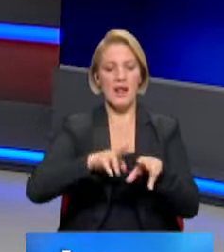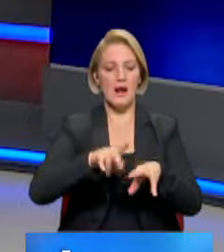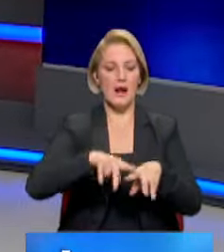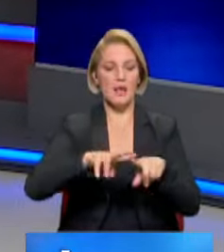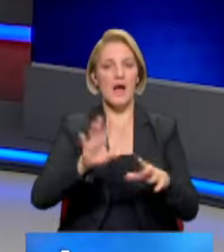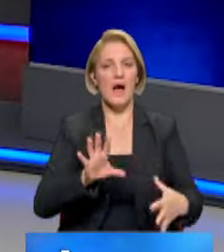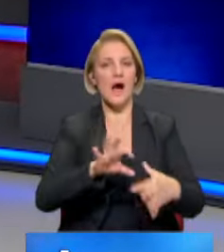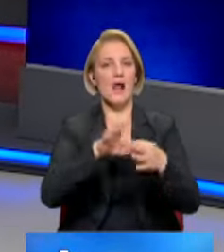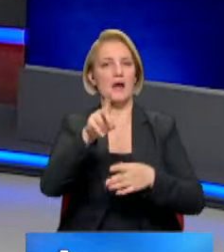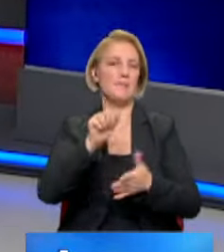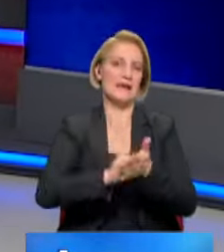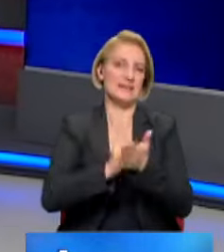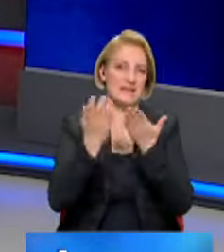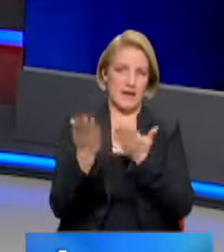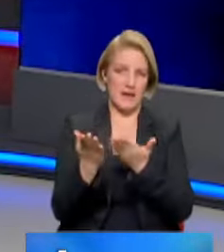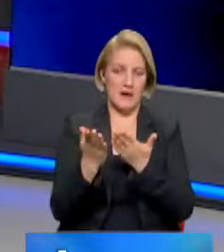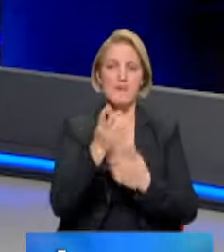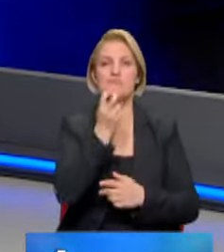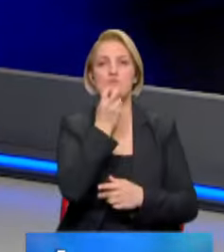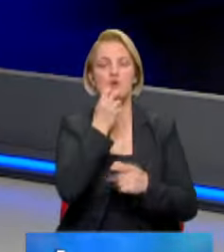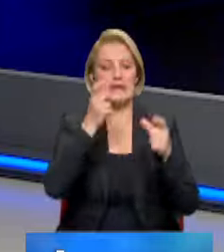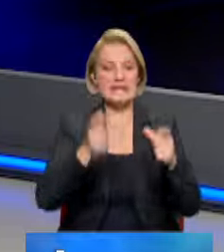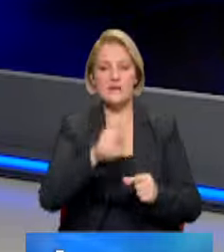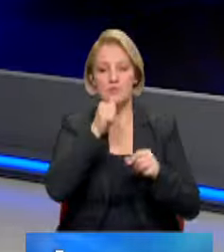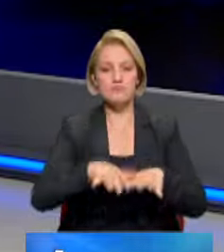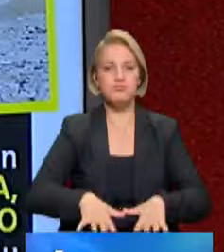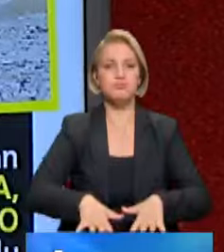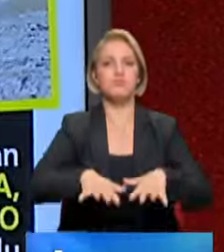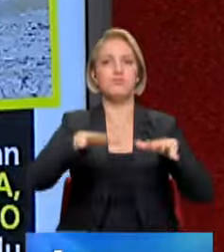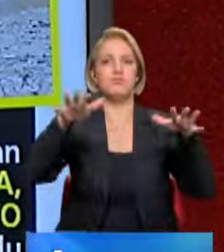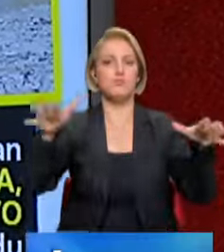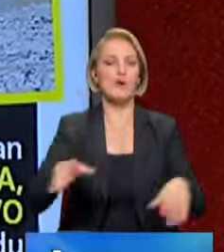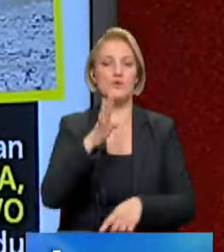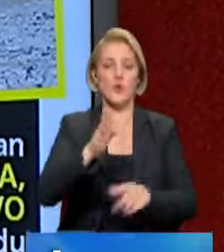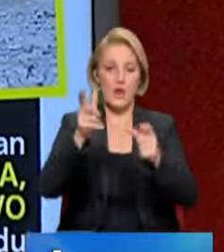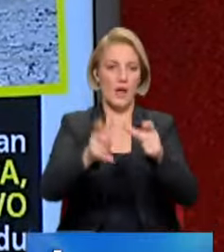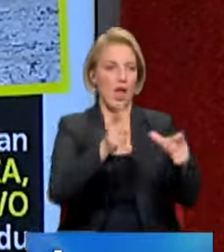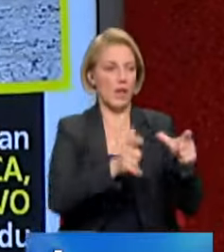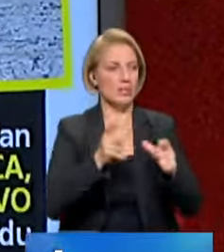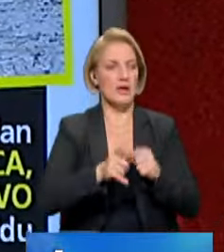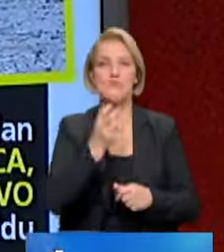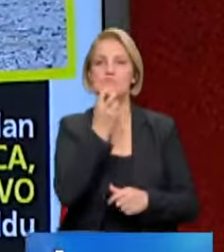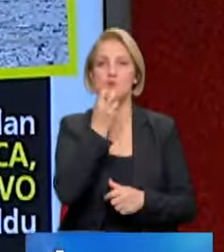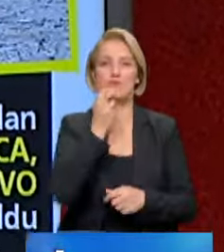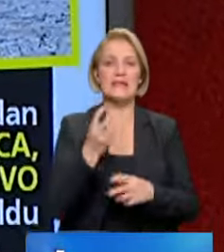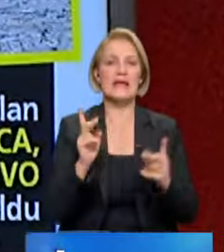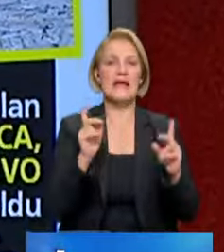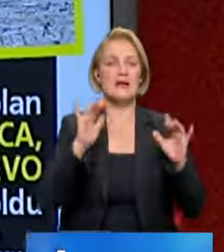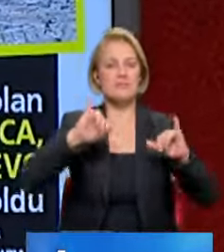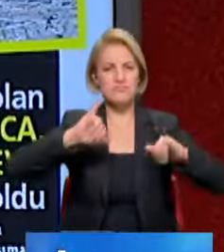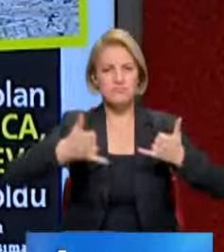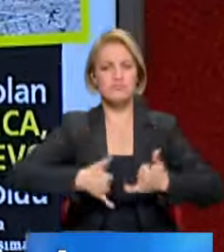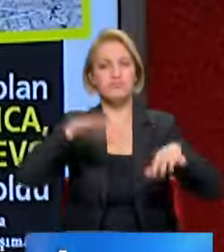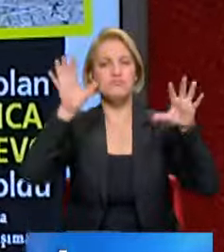haber yapan bir yerel gazete. Bosna Hersek'te sel felaketi 4 kenti vurdu diyor. Bosna Hersek'te etkili olan şiddetli